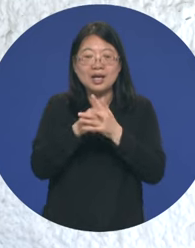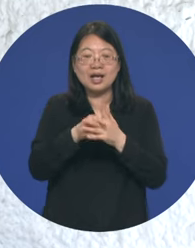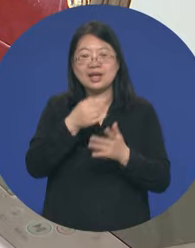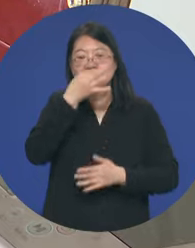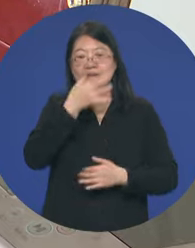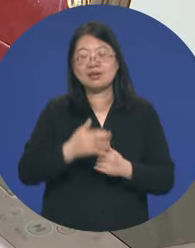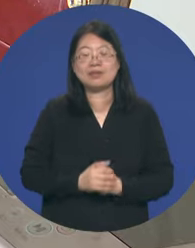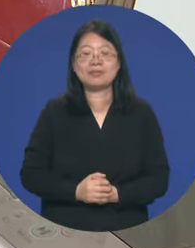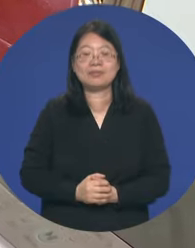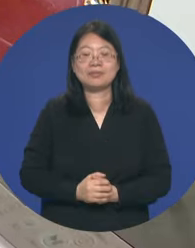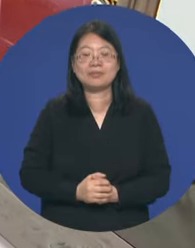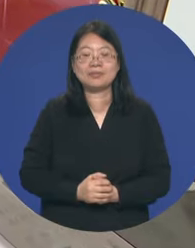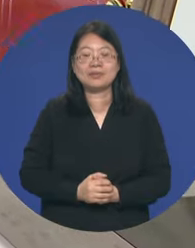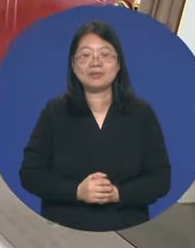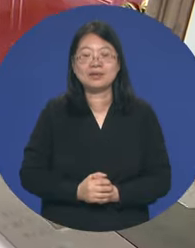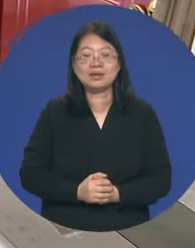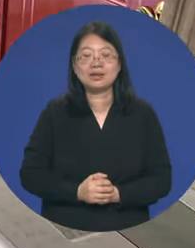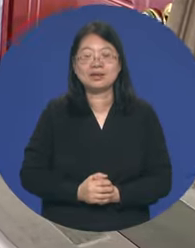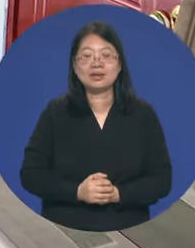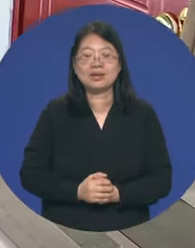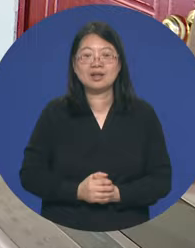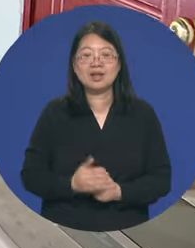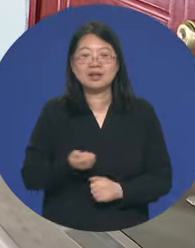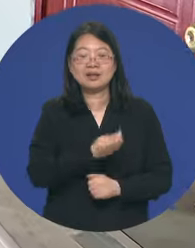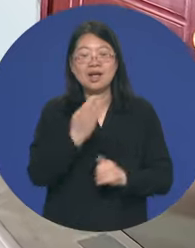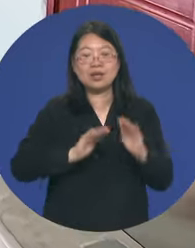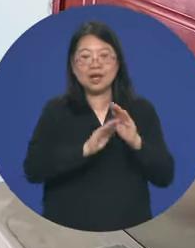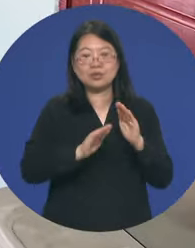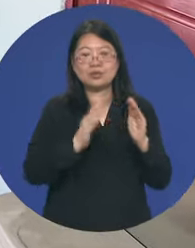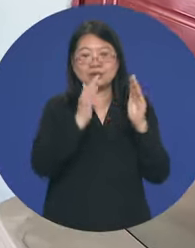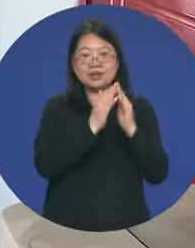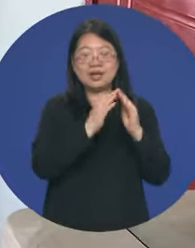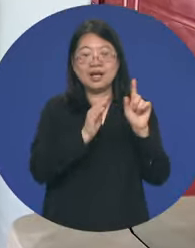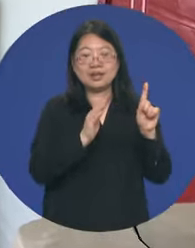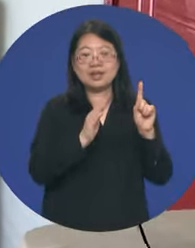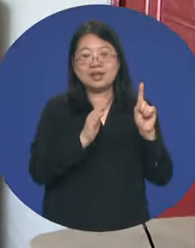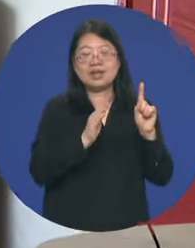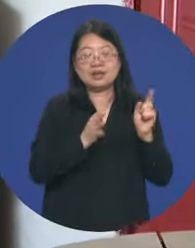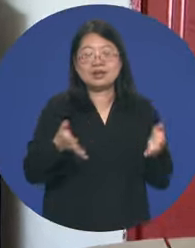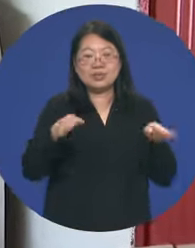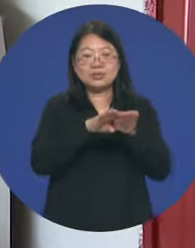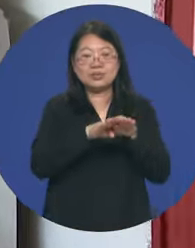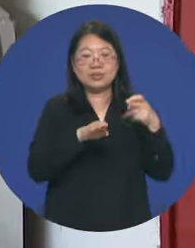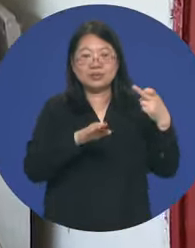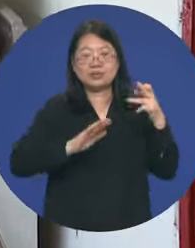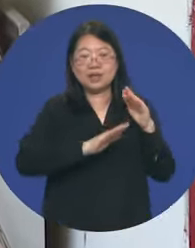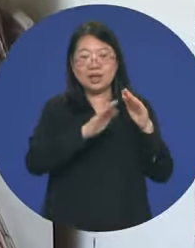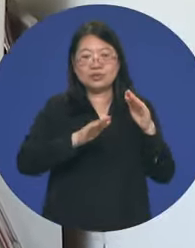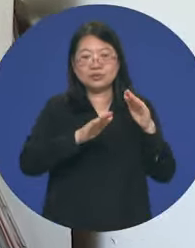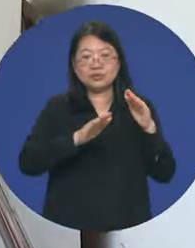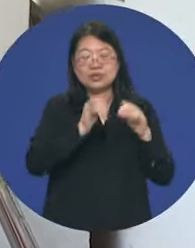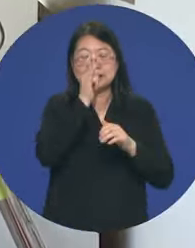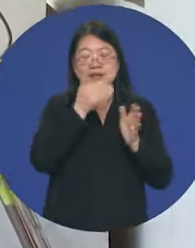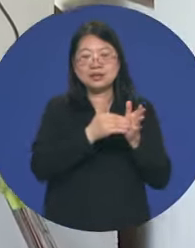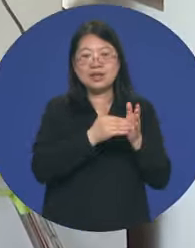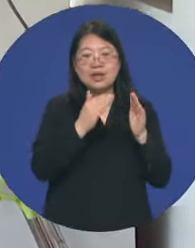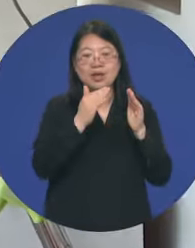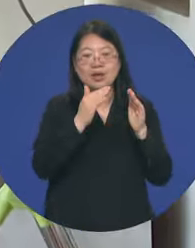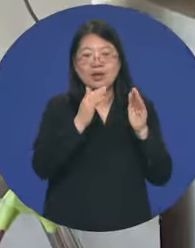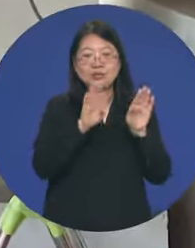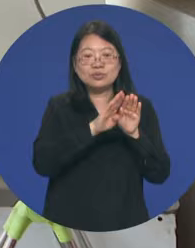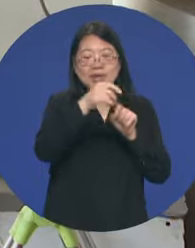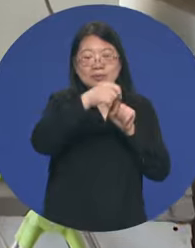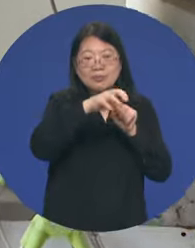힘듭니다 이곳은 돈의 한 다가구 주택입니다 하나의 건물에 12가구 정도가 거주하고 있는데요 문앞에는 주민들이